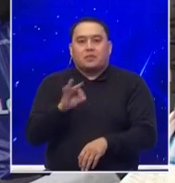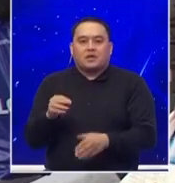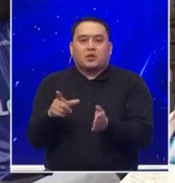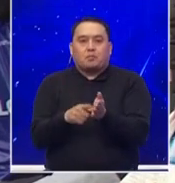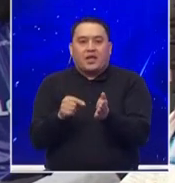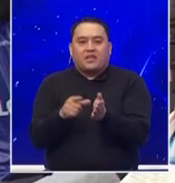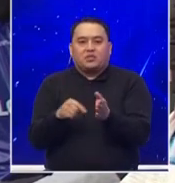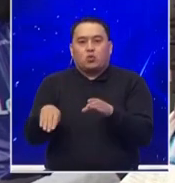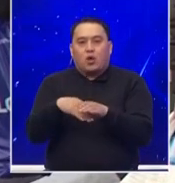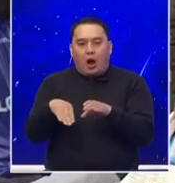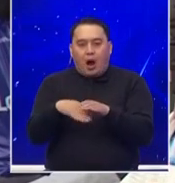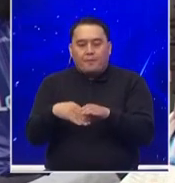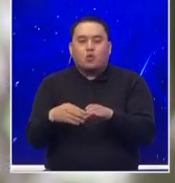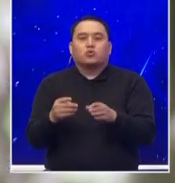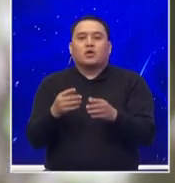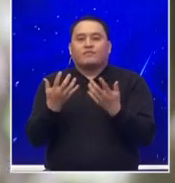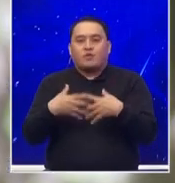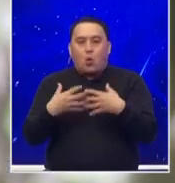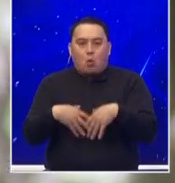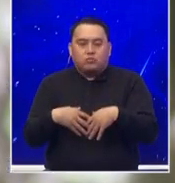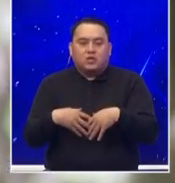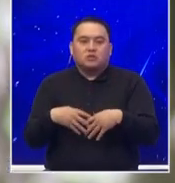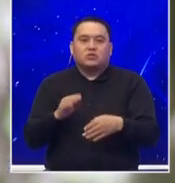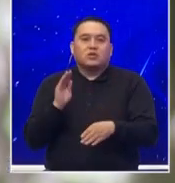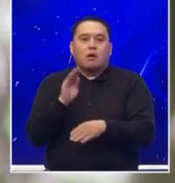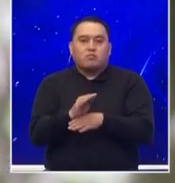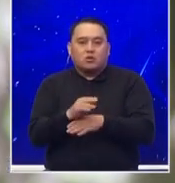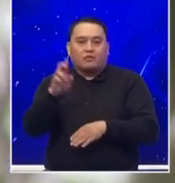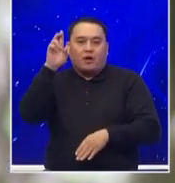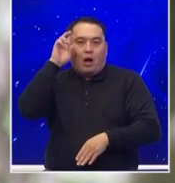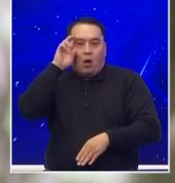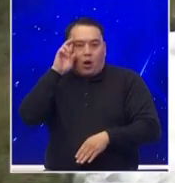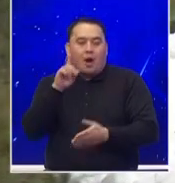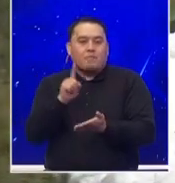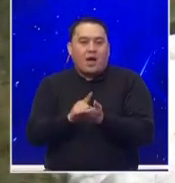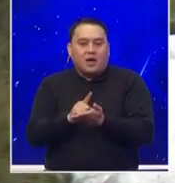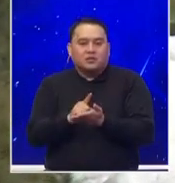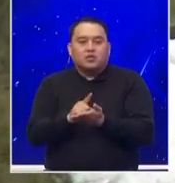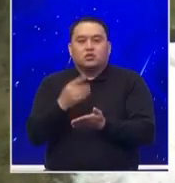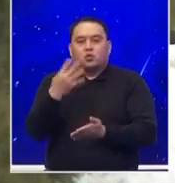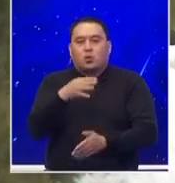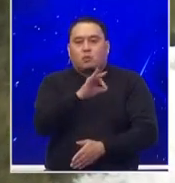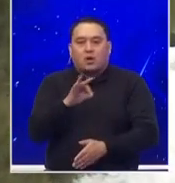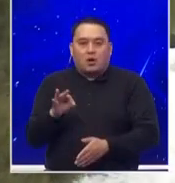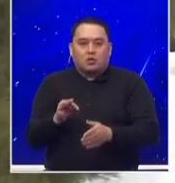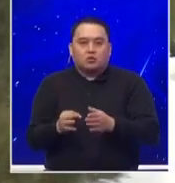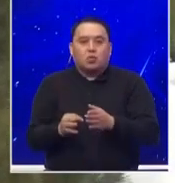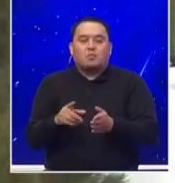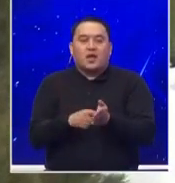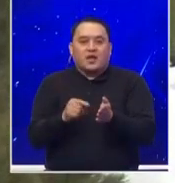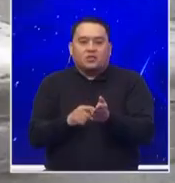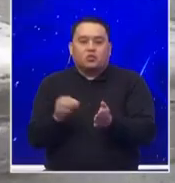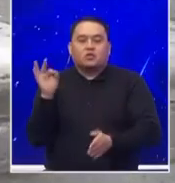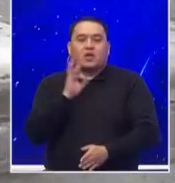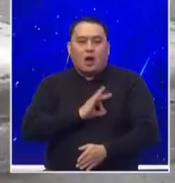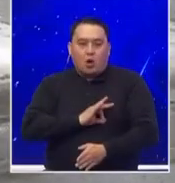пенсионных накоплений. Для этого сумма в пересчете на базовую пенсию и доплату со стороны государства должна быть не менее 40% от предпенсионного